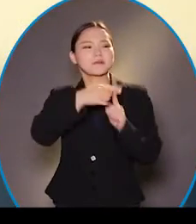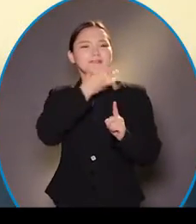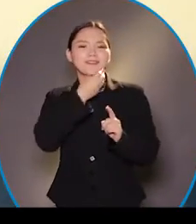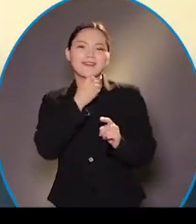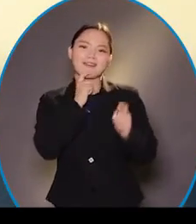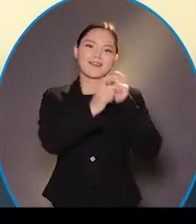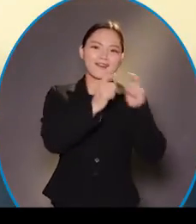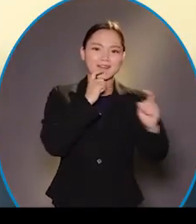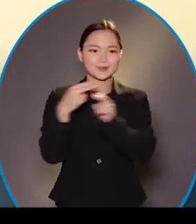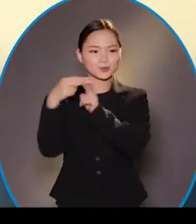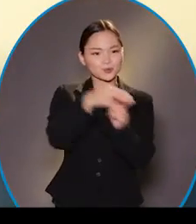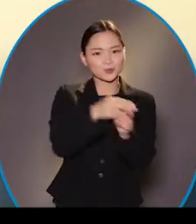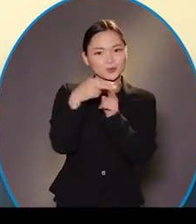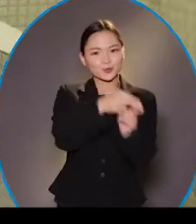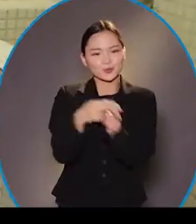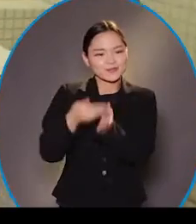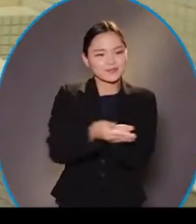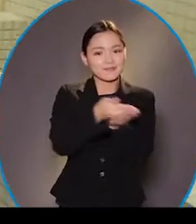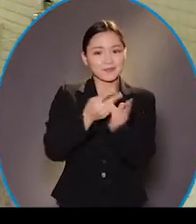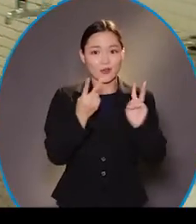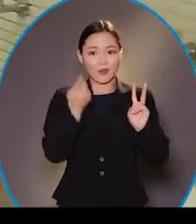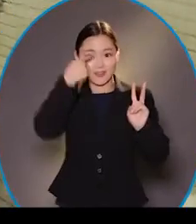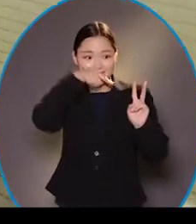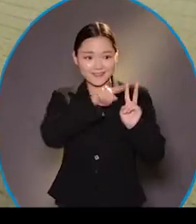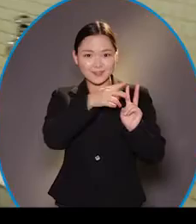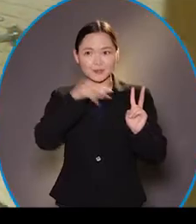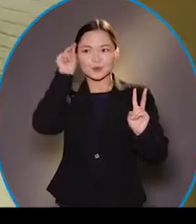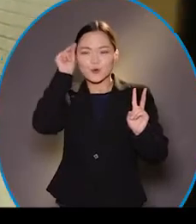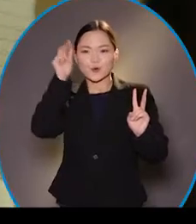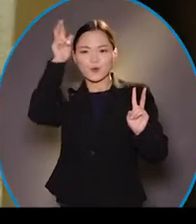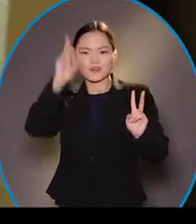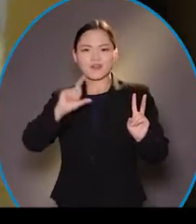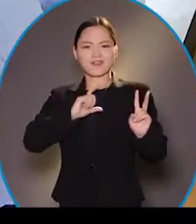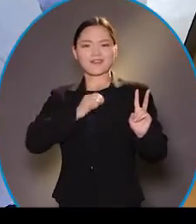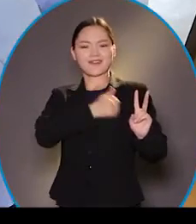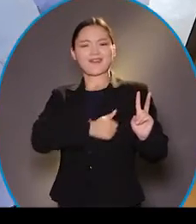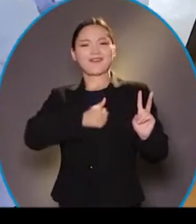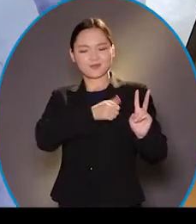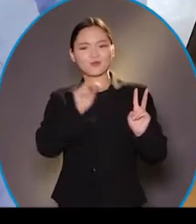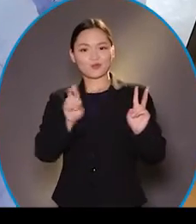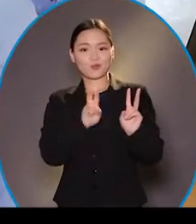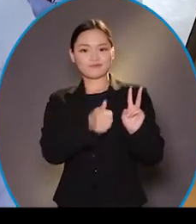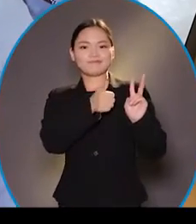харилцаж, туслаж дэмжснээр ихрүүд сурч боловсрох эрхээ эдлэх боломжтой болсон.